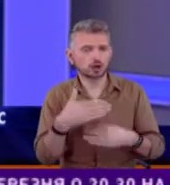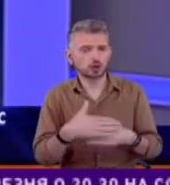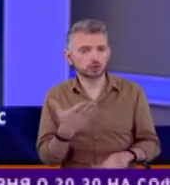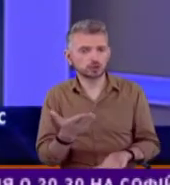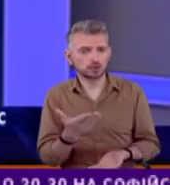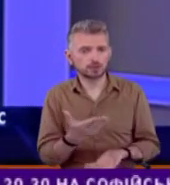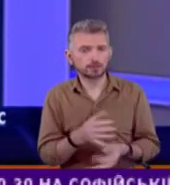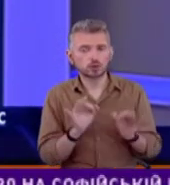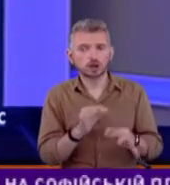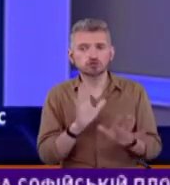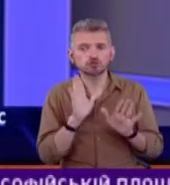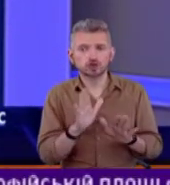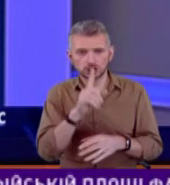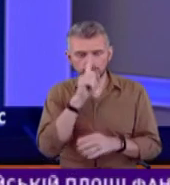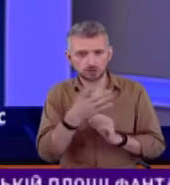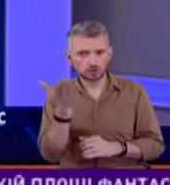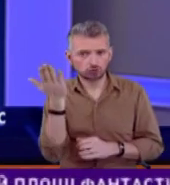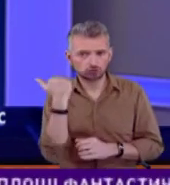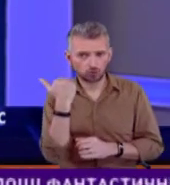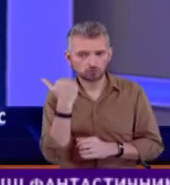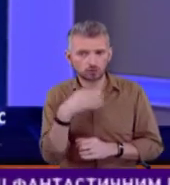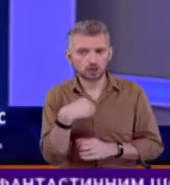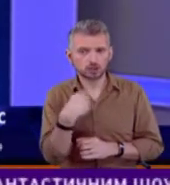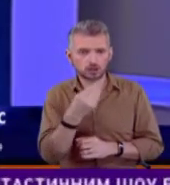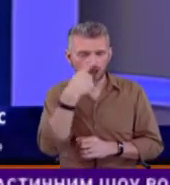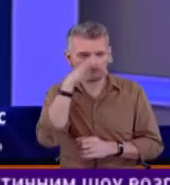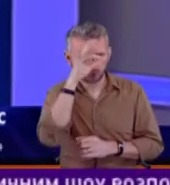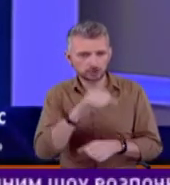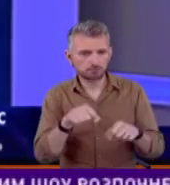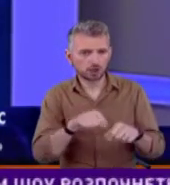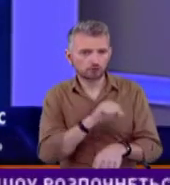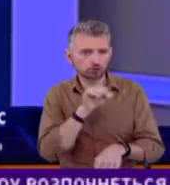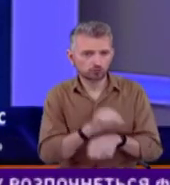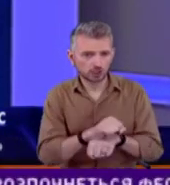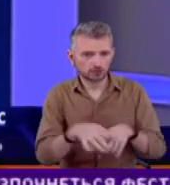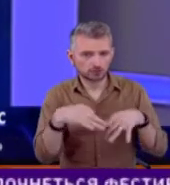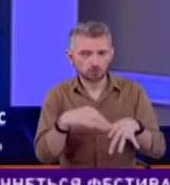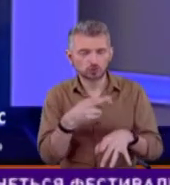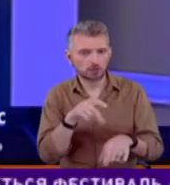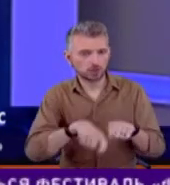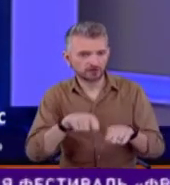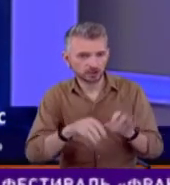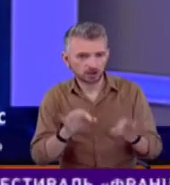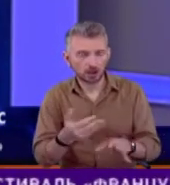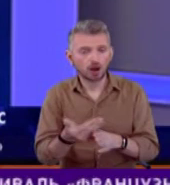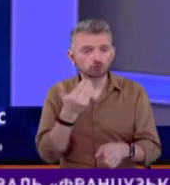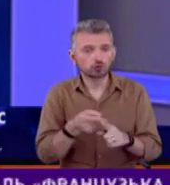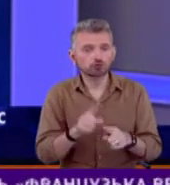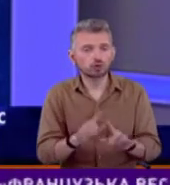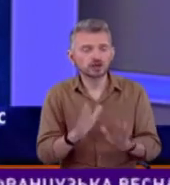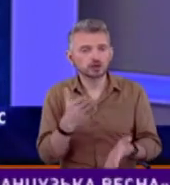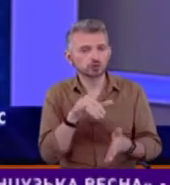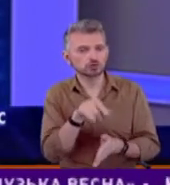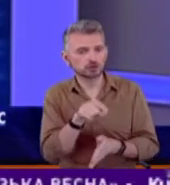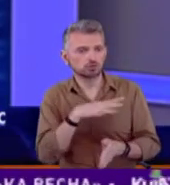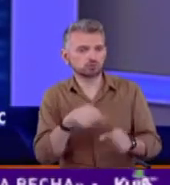До речі, тільки ж десь місяць тому дали поліції право зупиняти транспортний засіб для перевірки. До цього виключно, якщо в тебе було